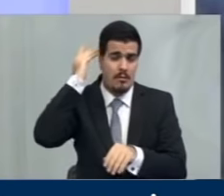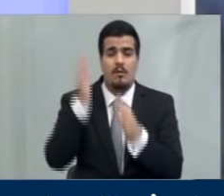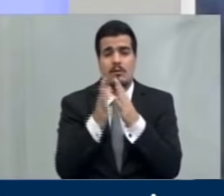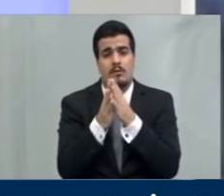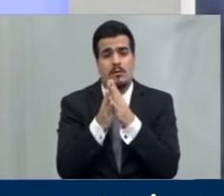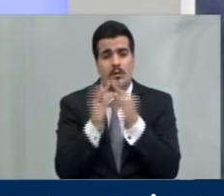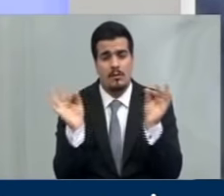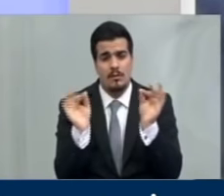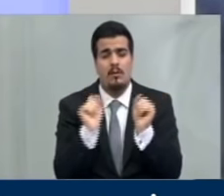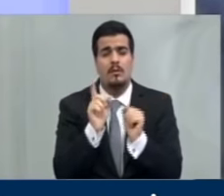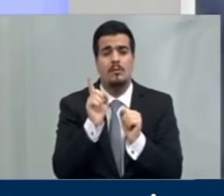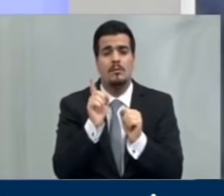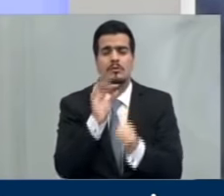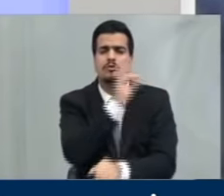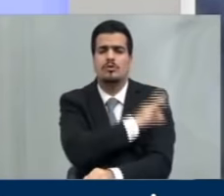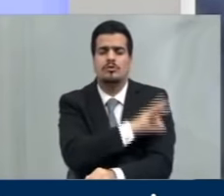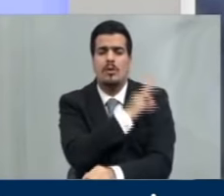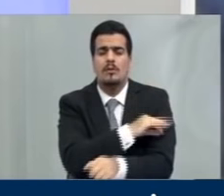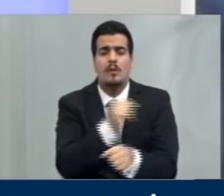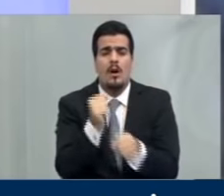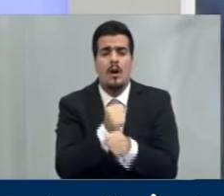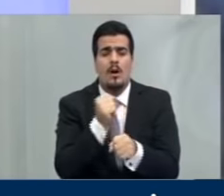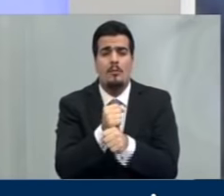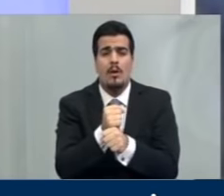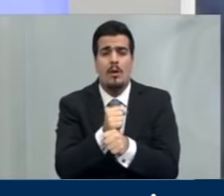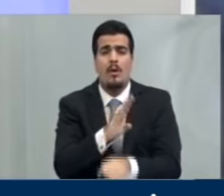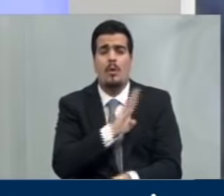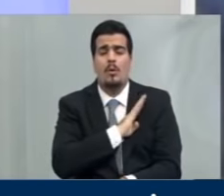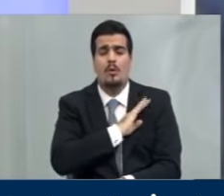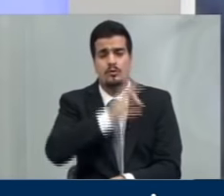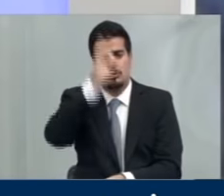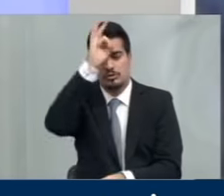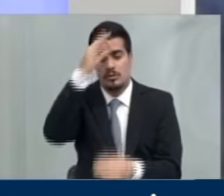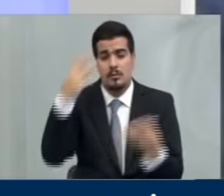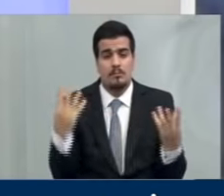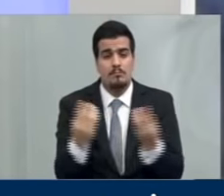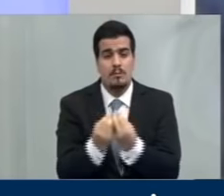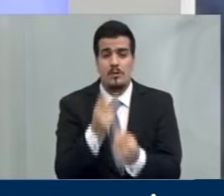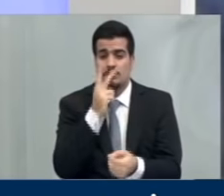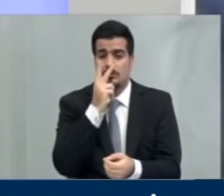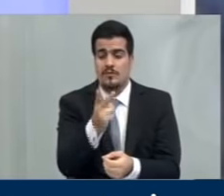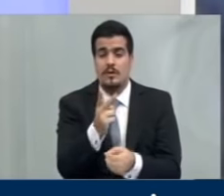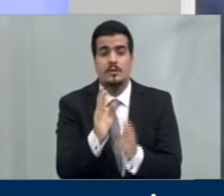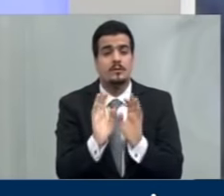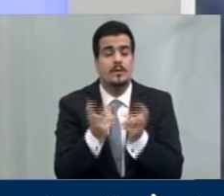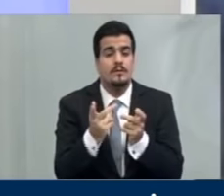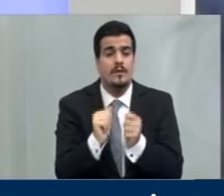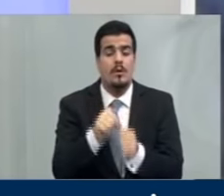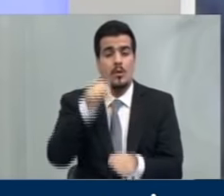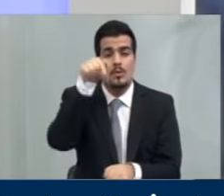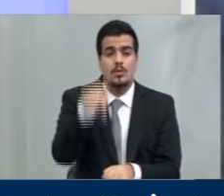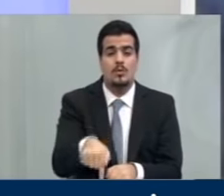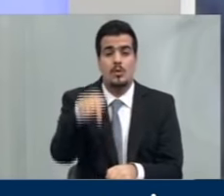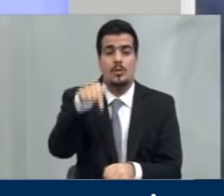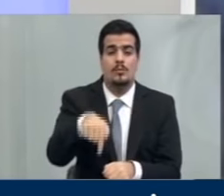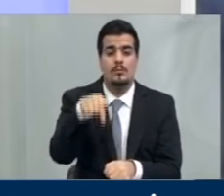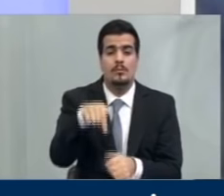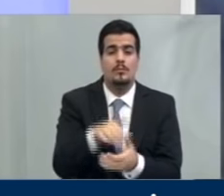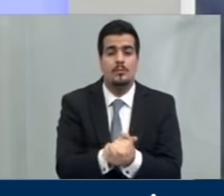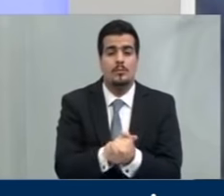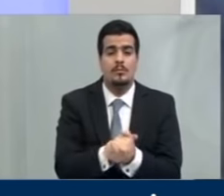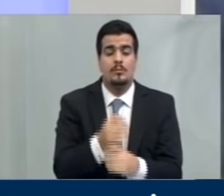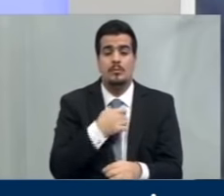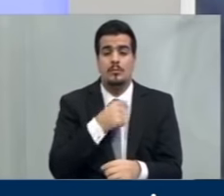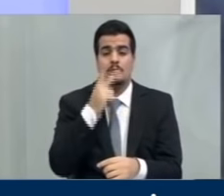متنامية وهنالك تجارب أصبحت لقواتنا الأمنية تتمتع بها، ولهذا اليوم